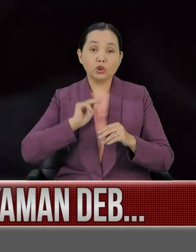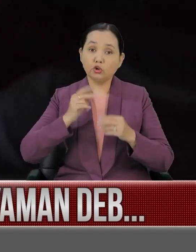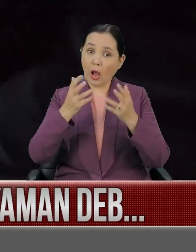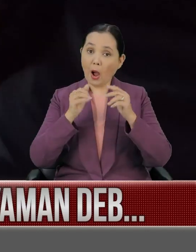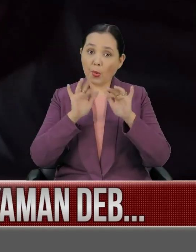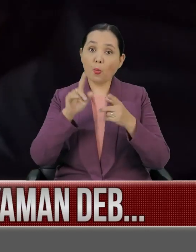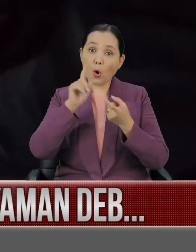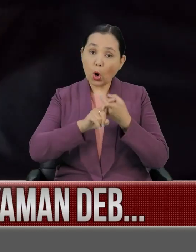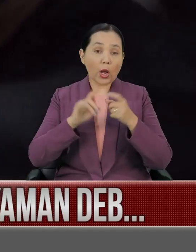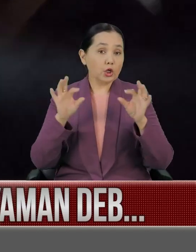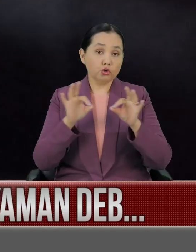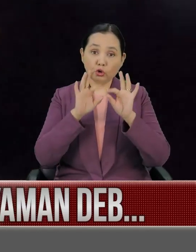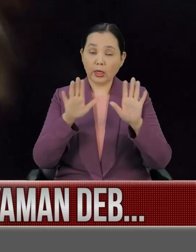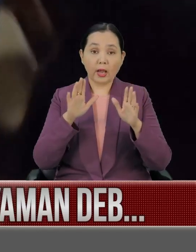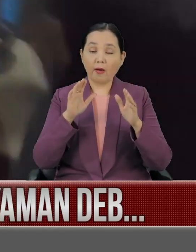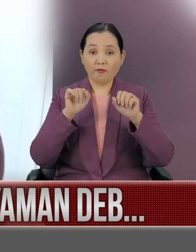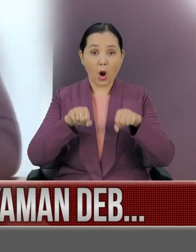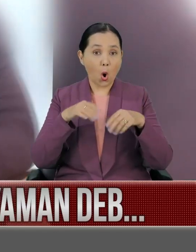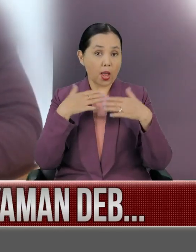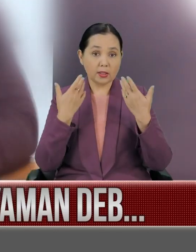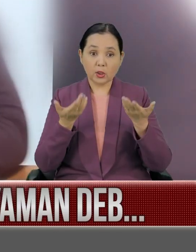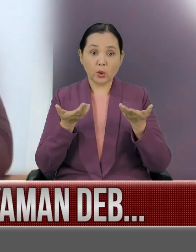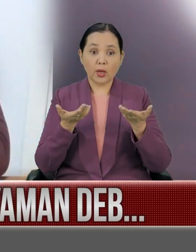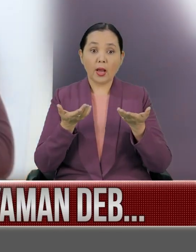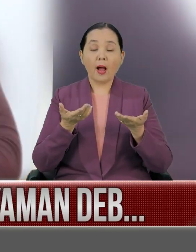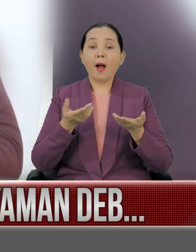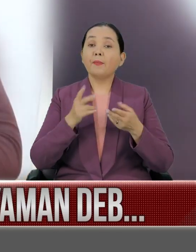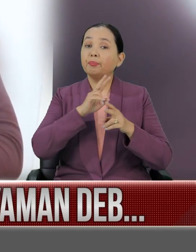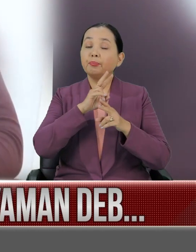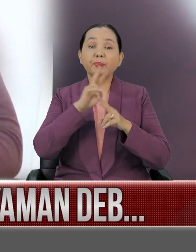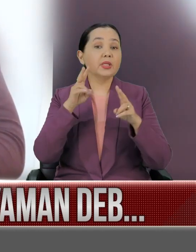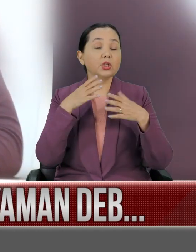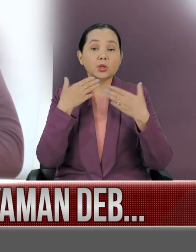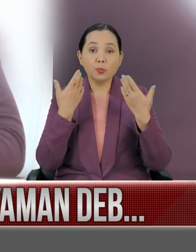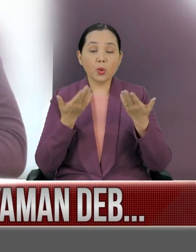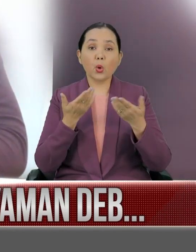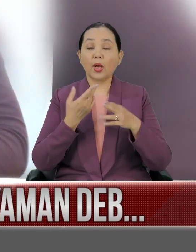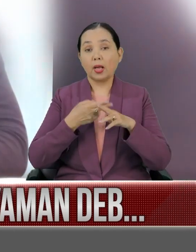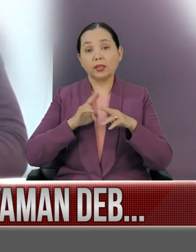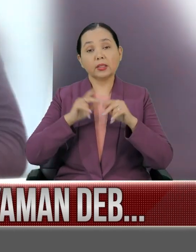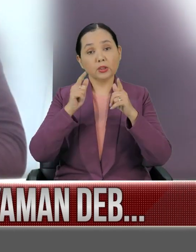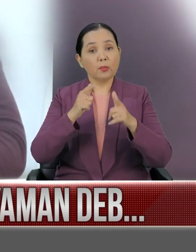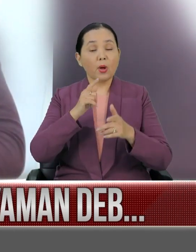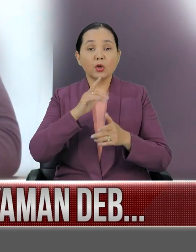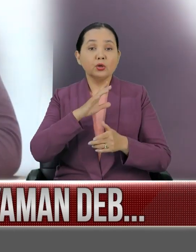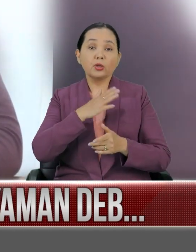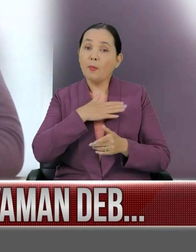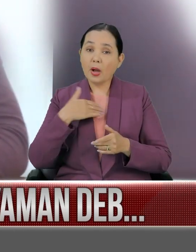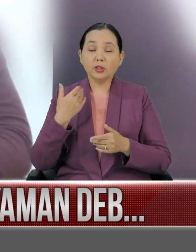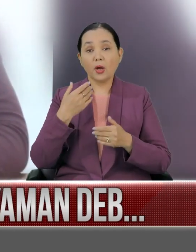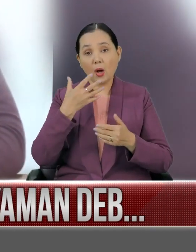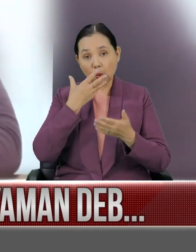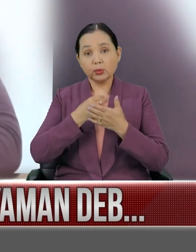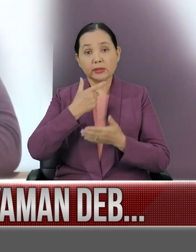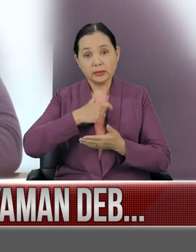qabul qilish bilan bog'liq hech qanday vakolat yo'q. Lekin hech kimga uni berib, buni ishga ham kirgizmoqchi emas edim. O'zim ehtiyojim